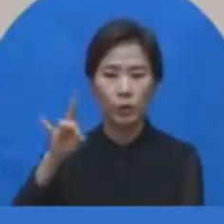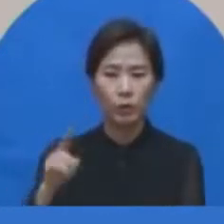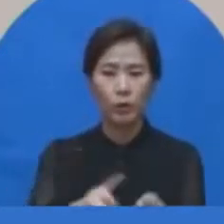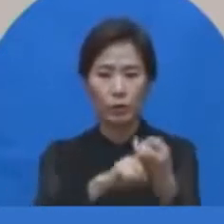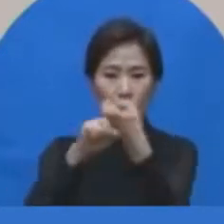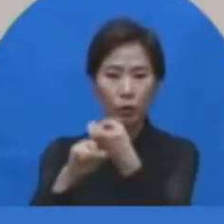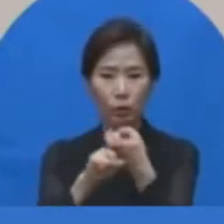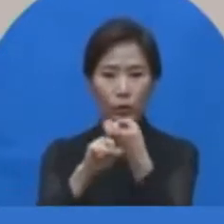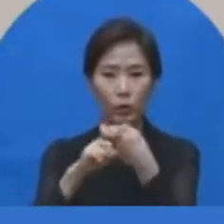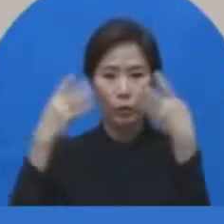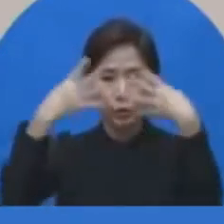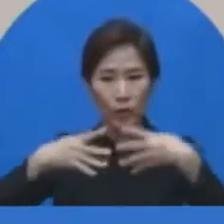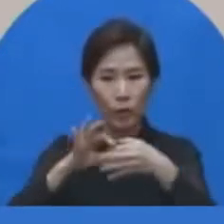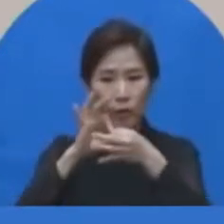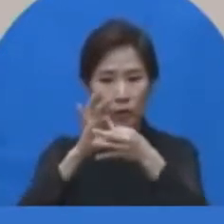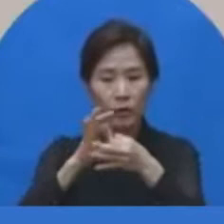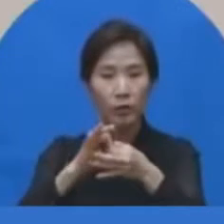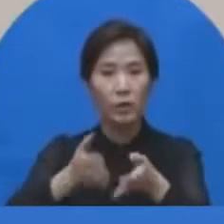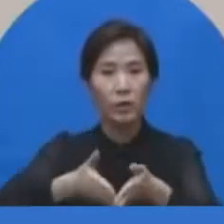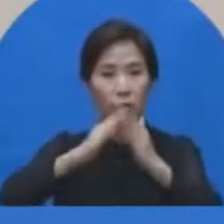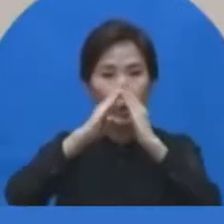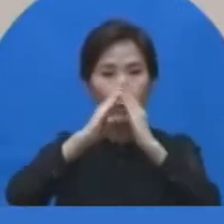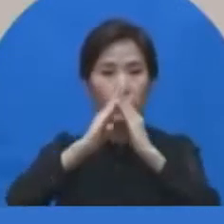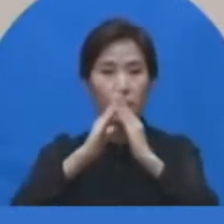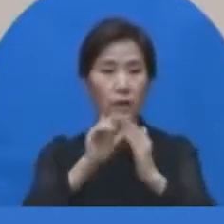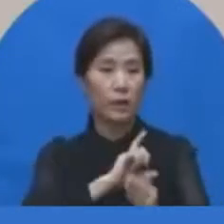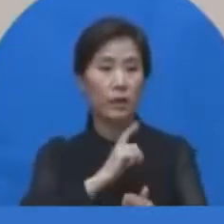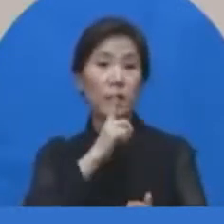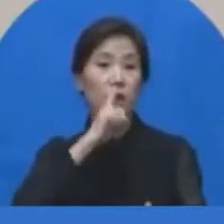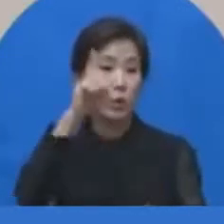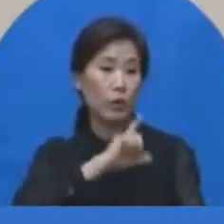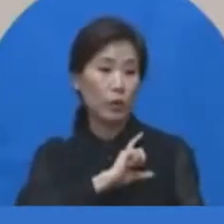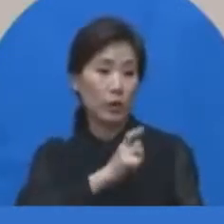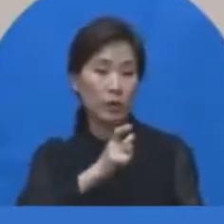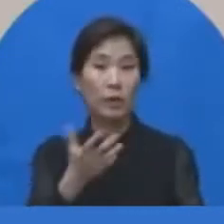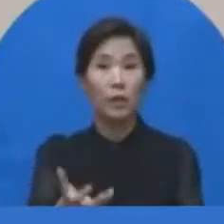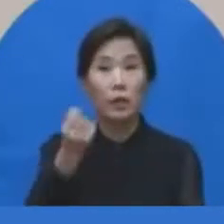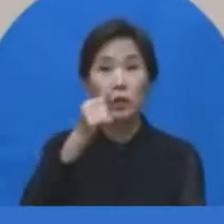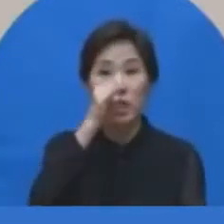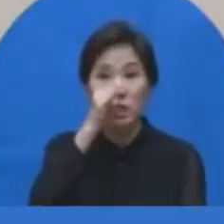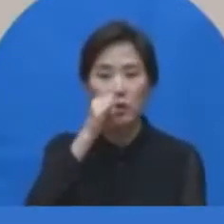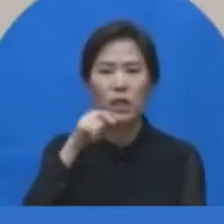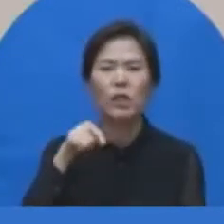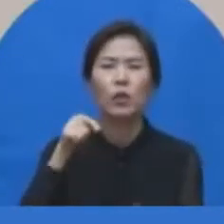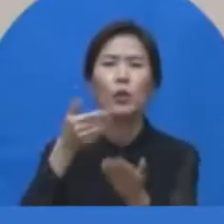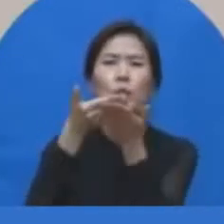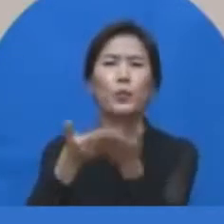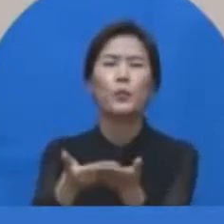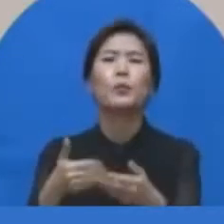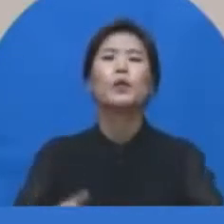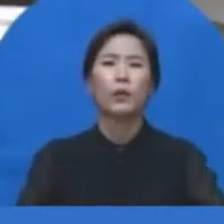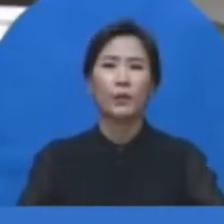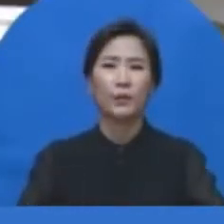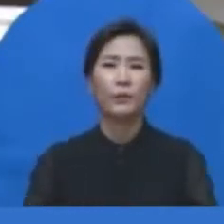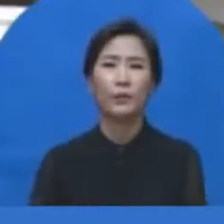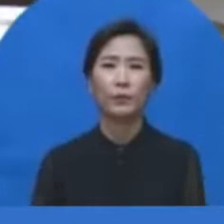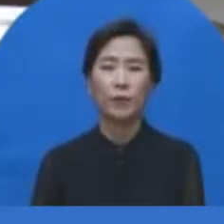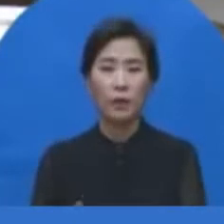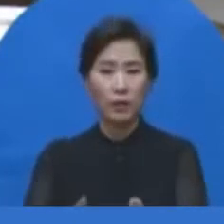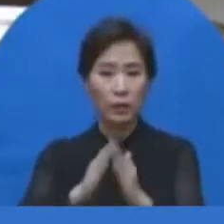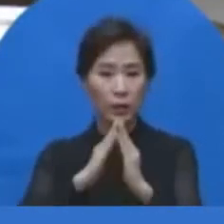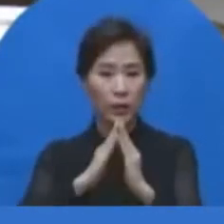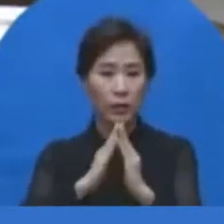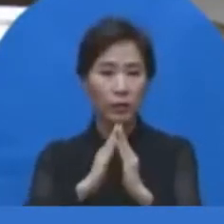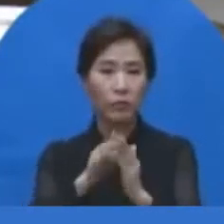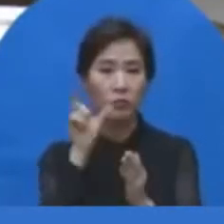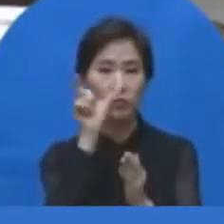함께 설립신고증을 가지고 있는 것이 요구되기 때문입니다. 그래서 설립신고증은